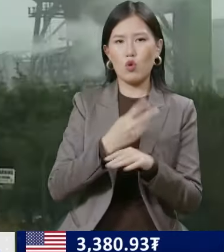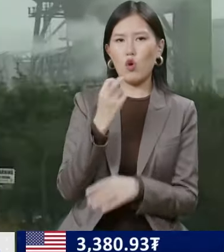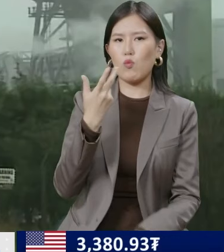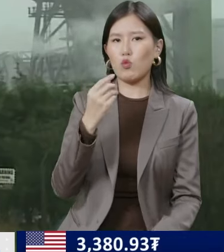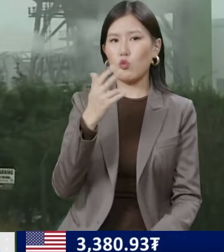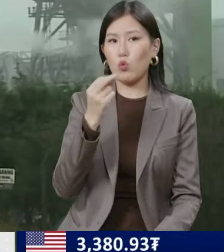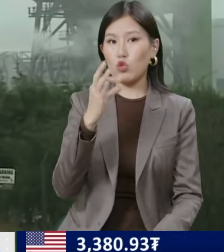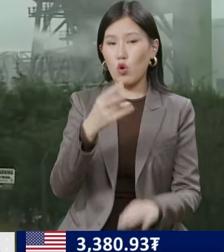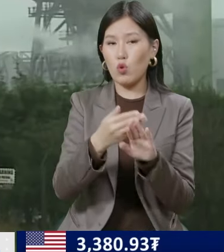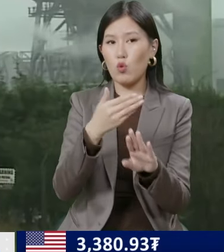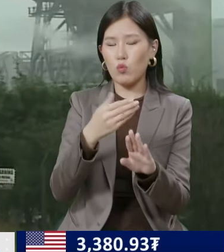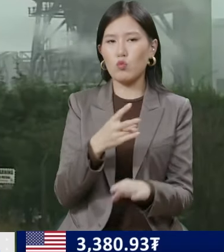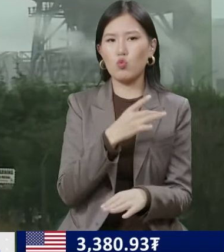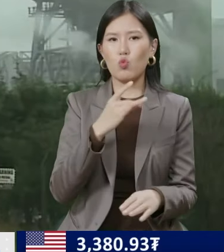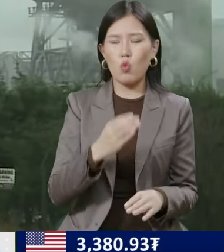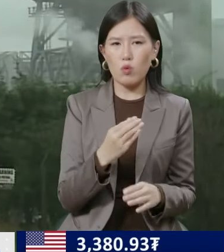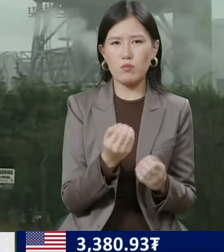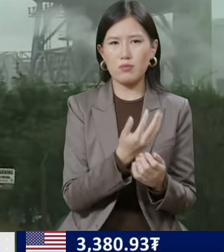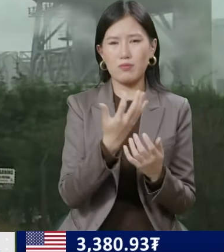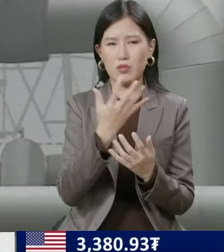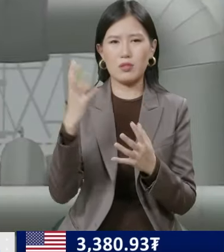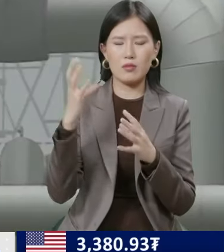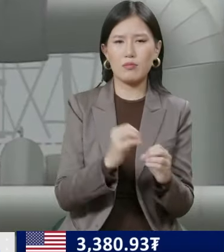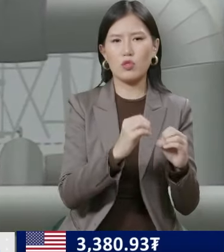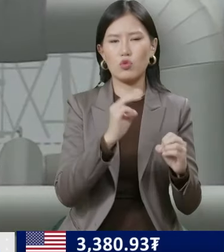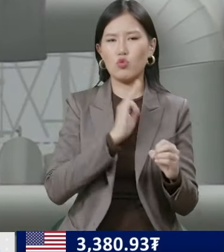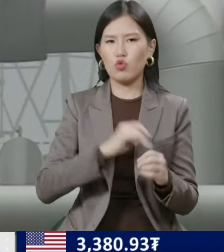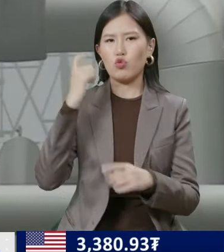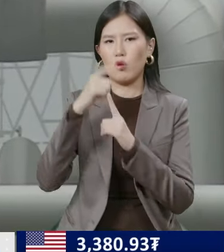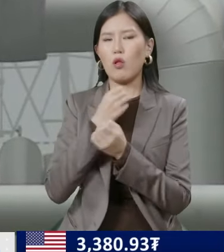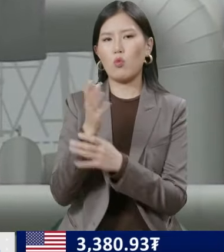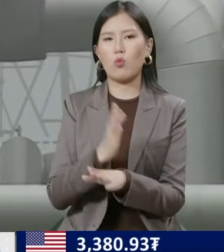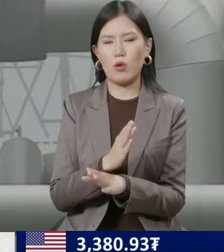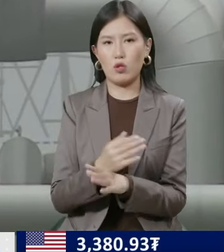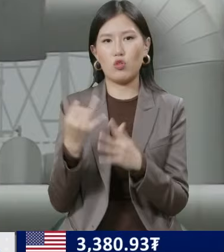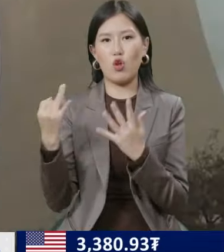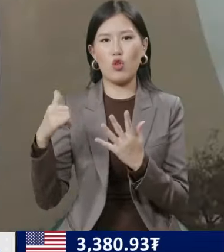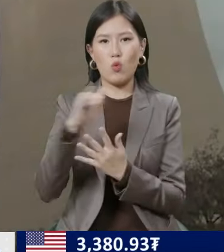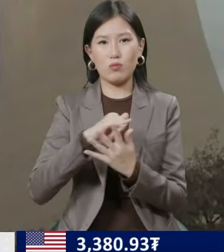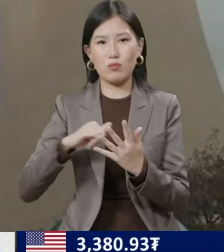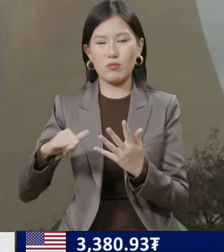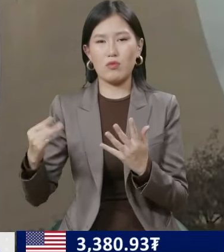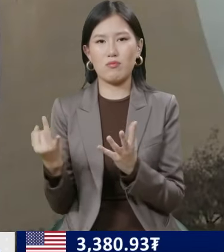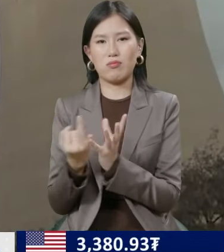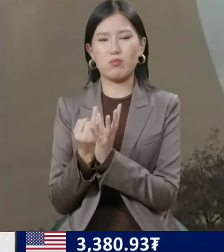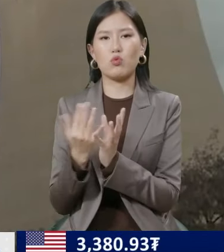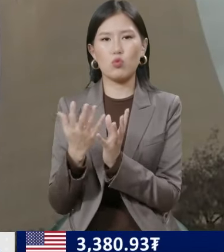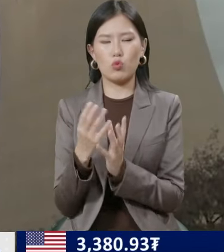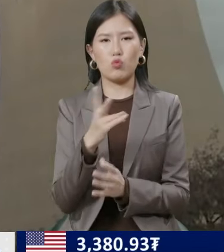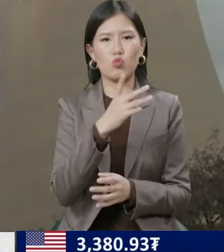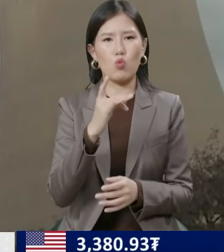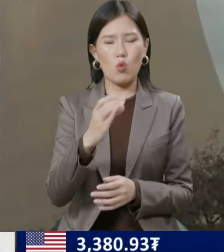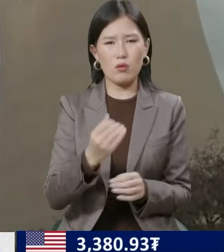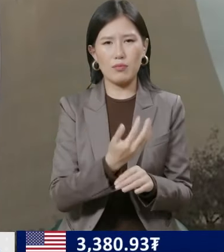эрчим хүчний үйлдвэрлэлтэй холбоотой нүүрс хүчлийн хин ялгарлыг тэглэх зорилт тавьсан байгаа. 7-р бүлэг нь дэлхийн хэмжээнд эрчим хүчний үйлдвэрлэлээс ялгарч буй нүүрс